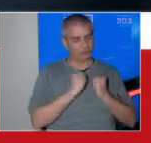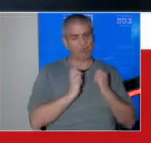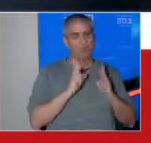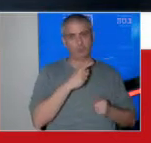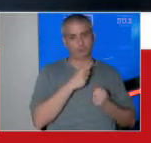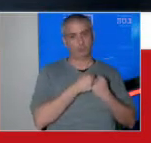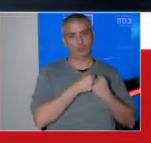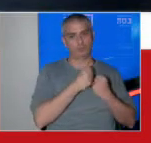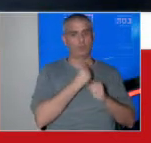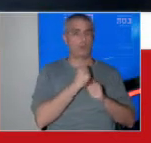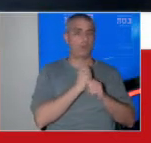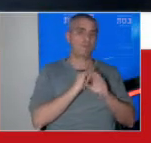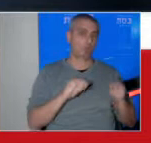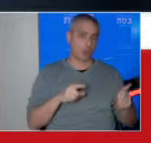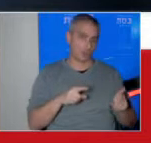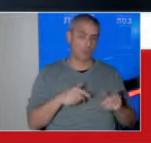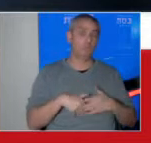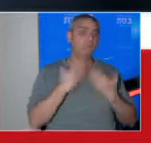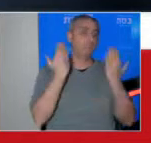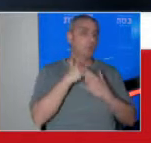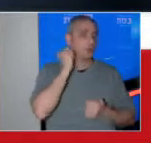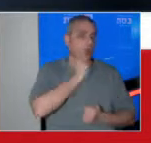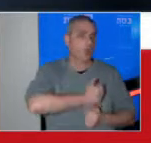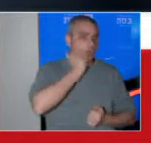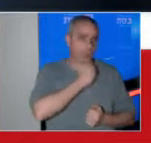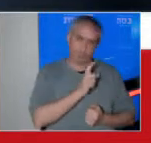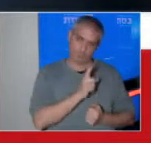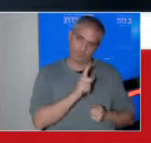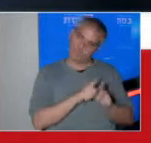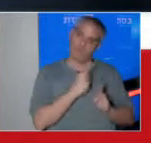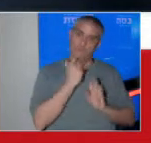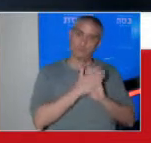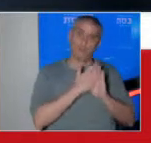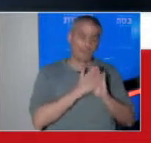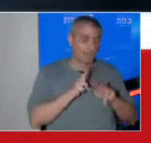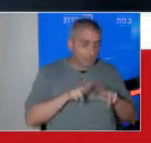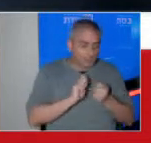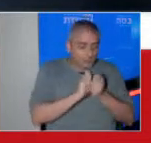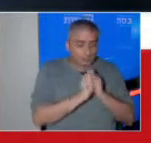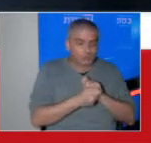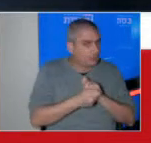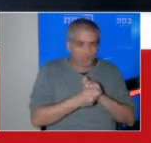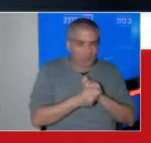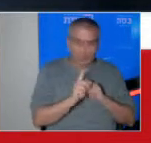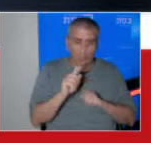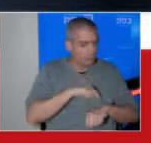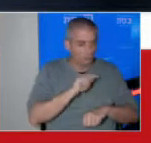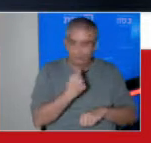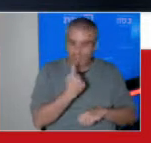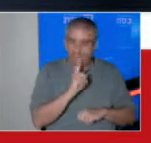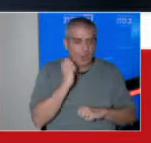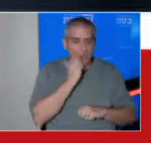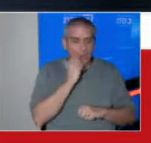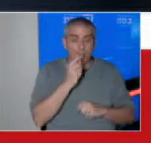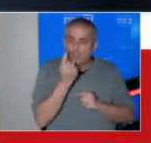שאיתם מתמודדים עובדי ההוראה, השכם והערב, וכמו שאמרתי, המציאות שמשתנה לא מדי שעה ולא מדי